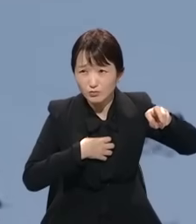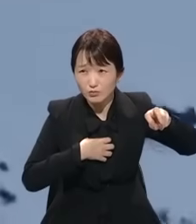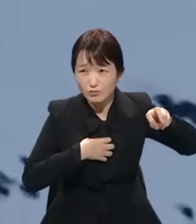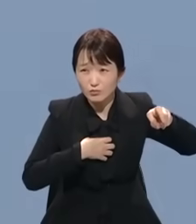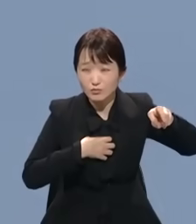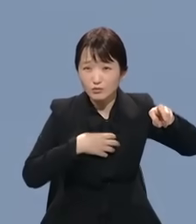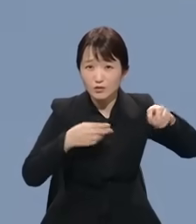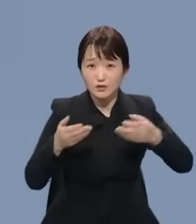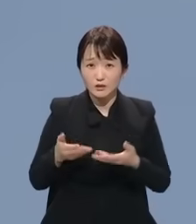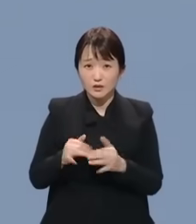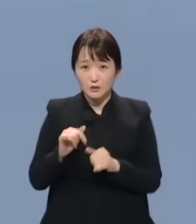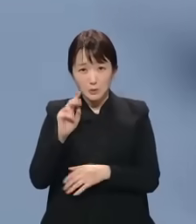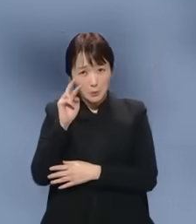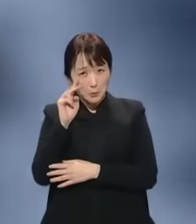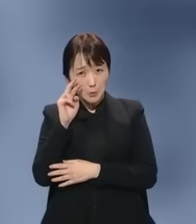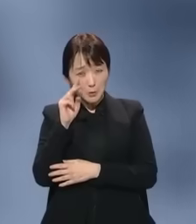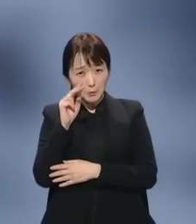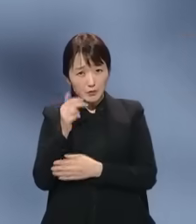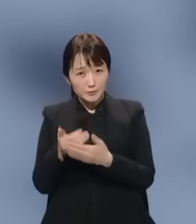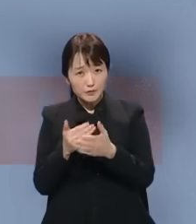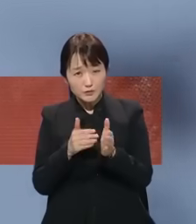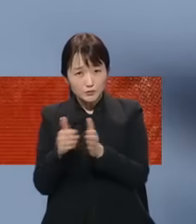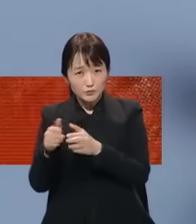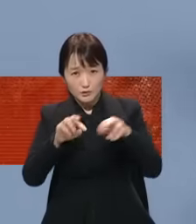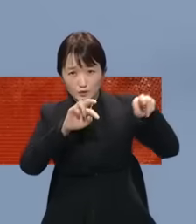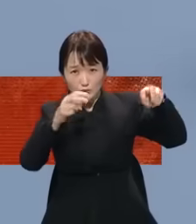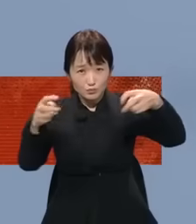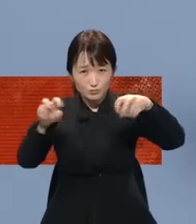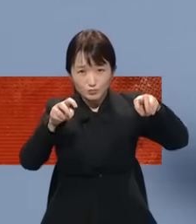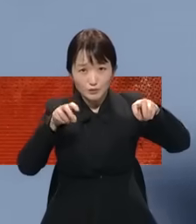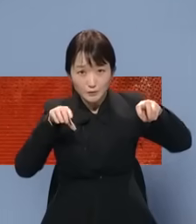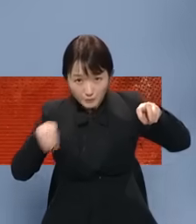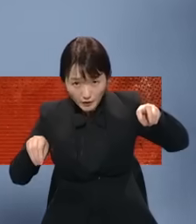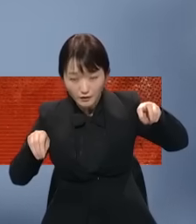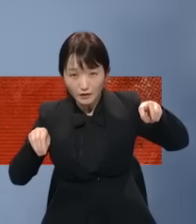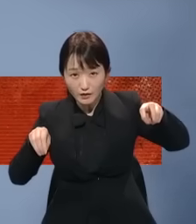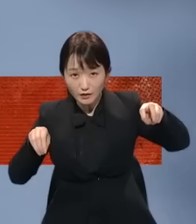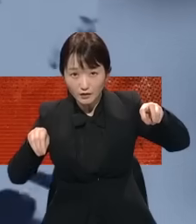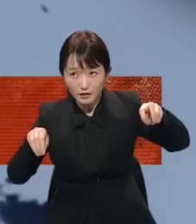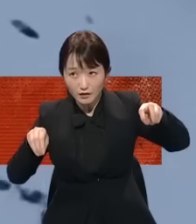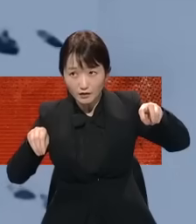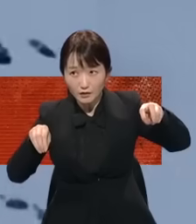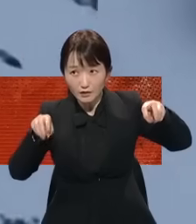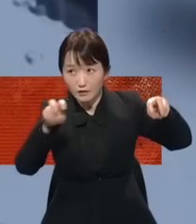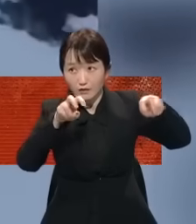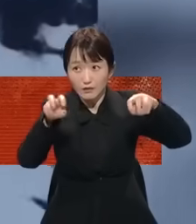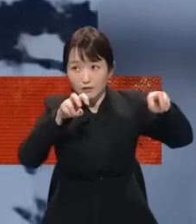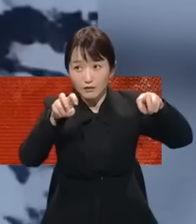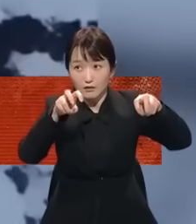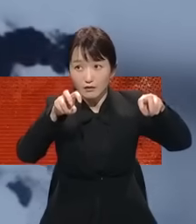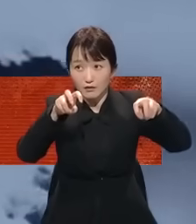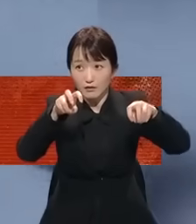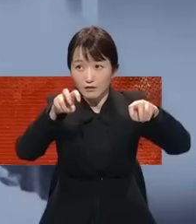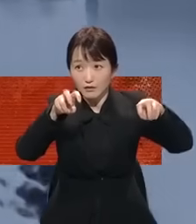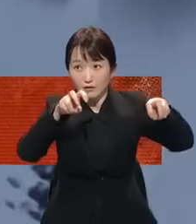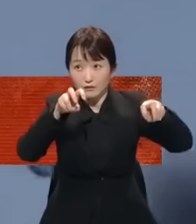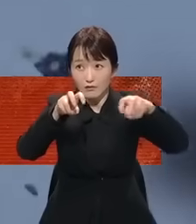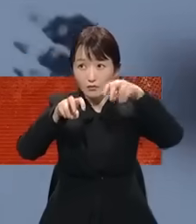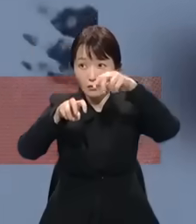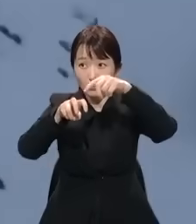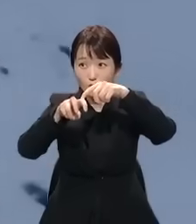와우. 자, 일단 직원들은 혹시 모를 사고를 대비해 리프트를 운행 정지시켰습니다. 자, 멈춘 리프트에는 공포에 떨고 있는 사람들이 사람